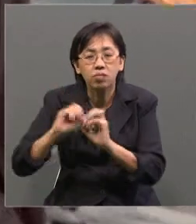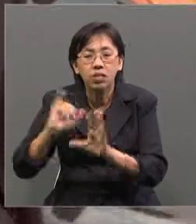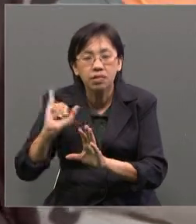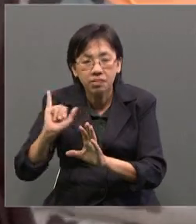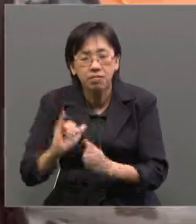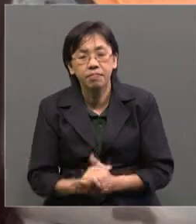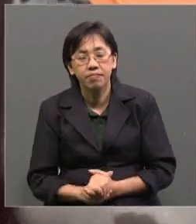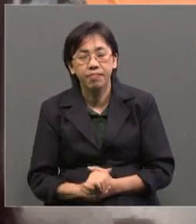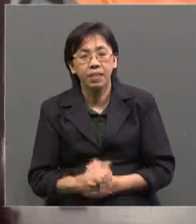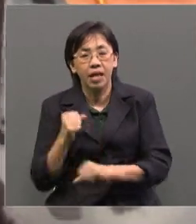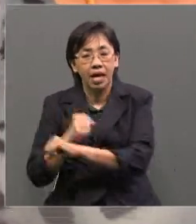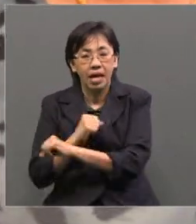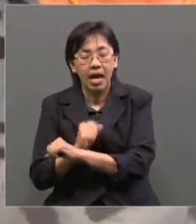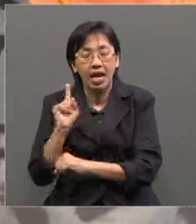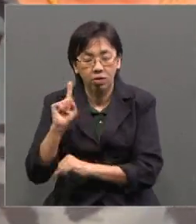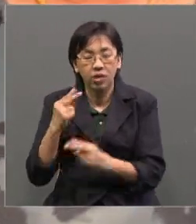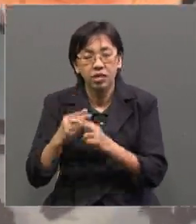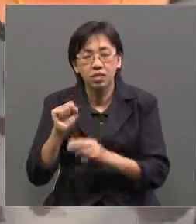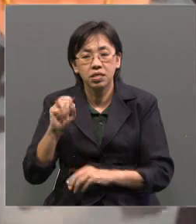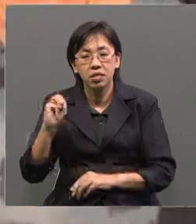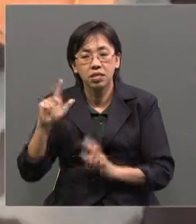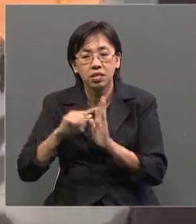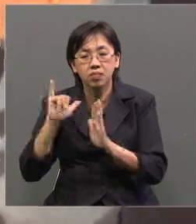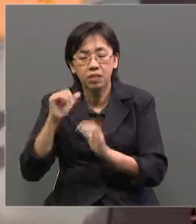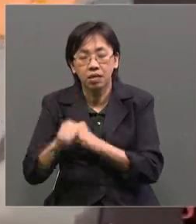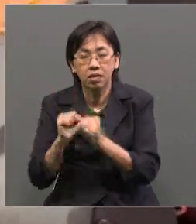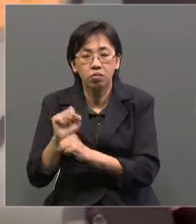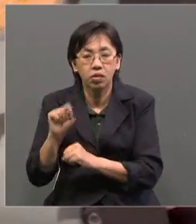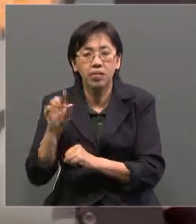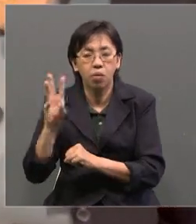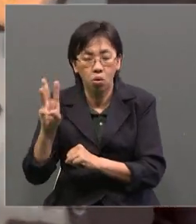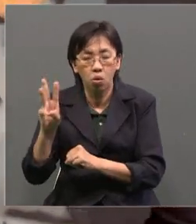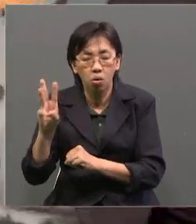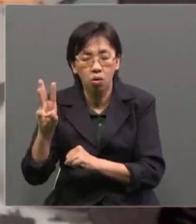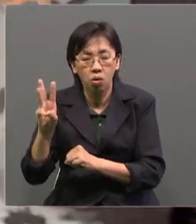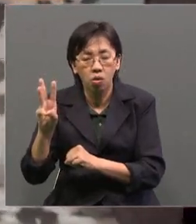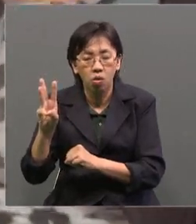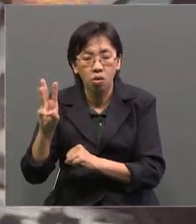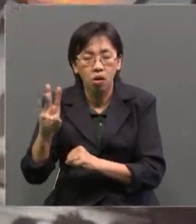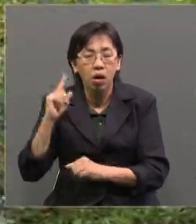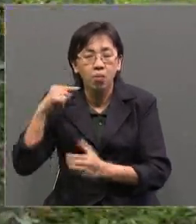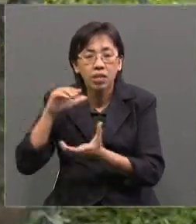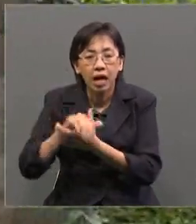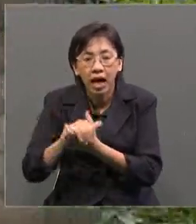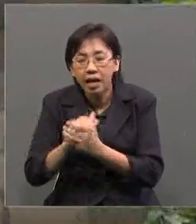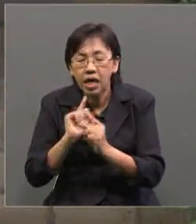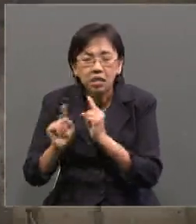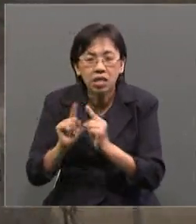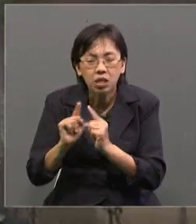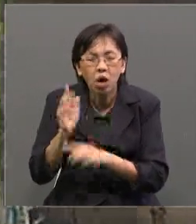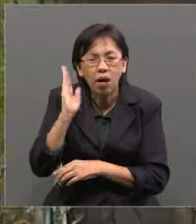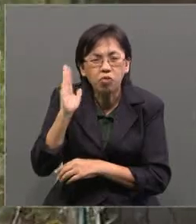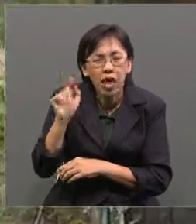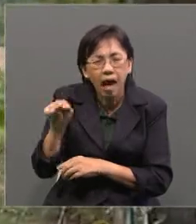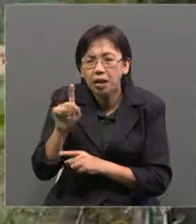ครับส่วนแรงงานอีกท่านหนึ่งชื่อคุณสมชายอายุ26ปีนะพบว่าหลังเกิดเหตุเนี่ยภรรยาไม่สามารถติดต่อกับคุณสมช